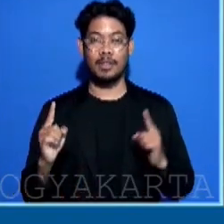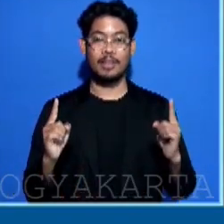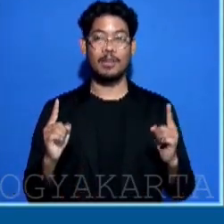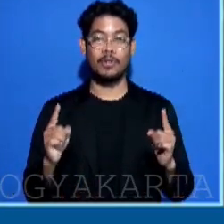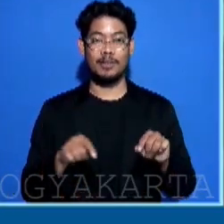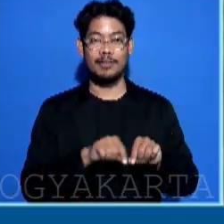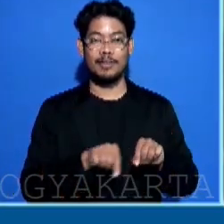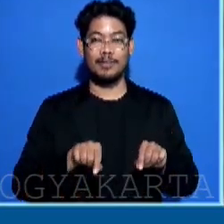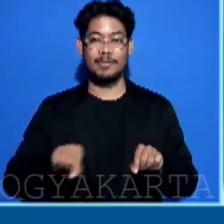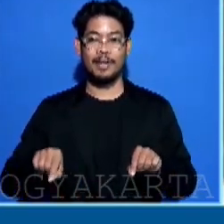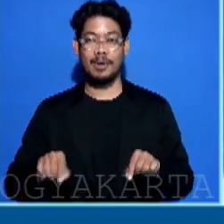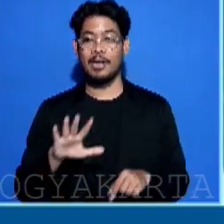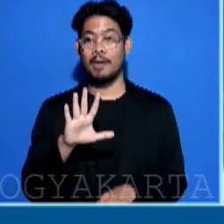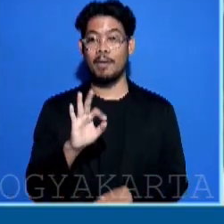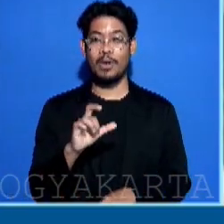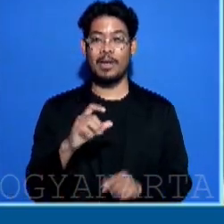namung